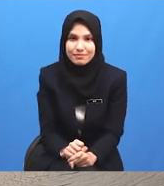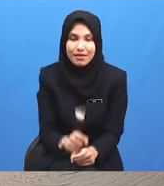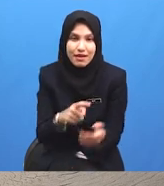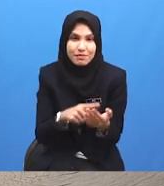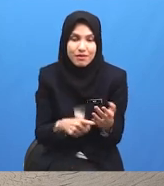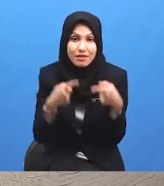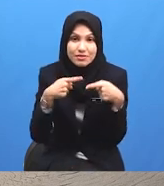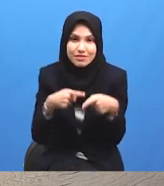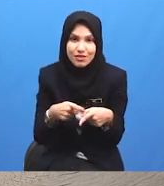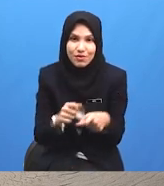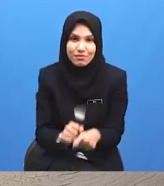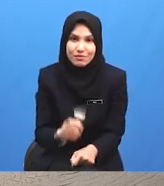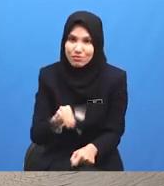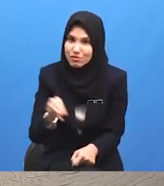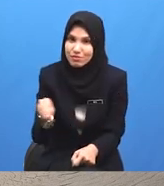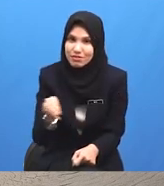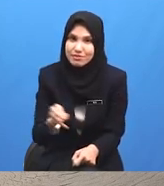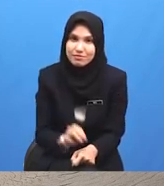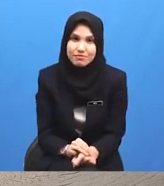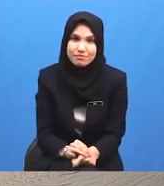Apakah jawapannya, murid-murid?